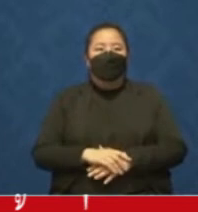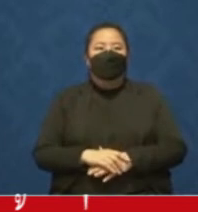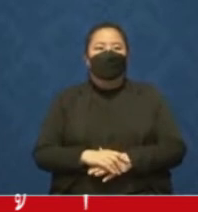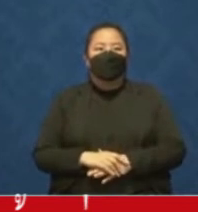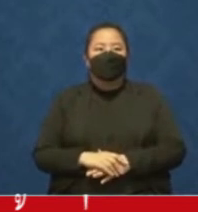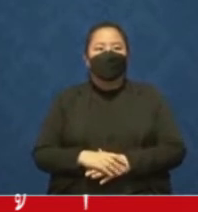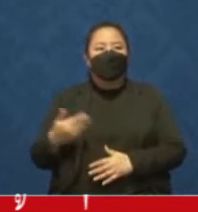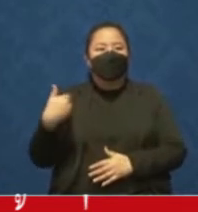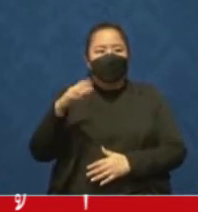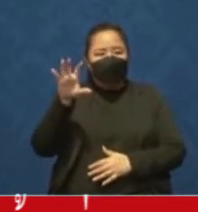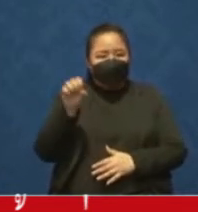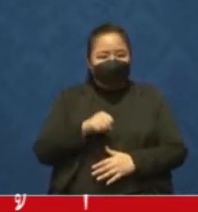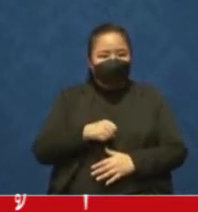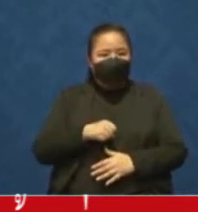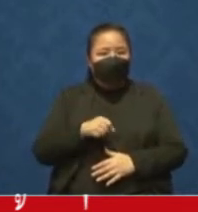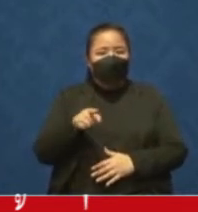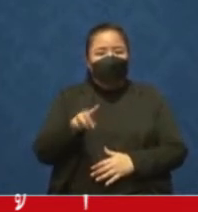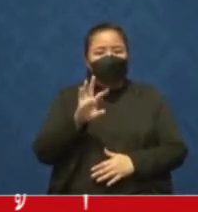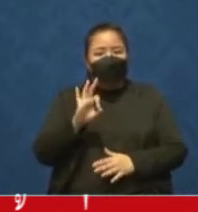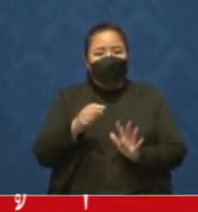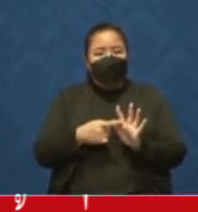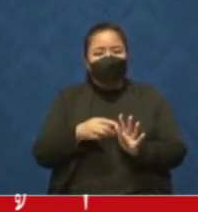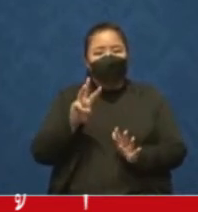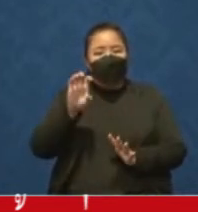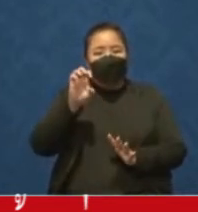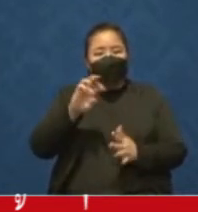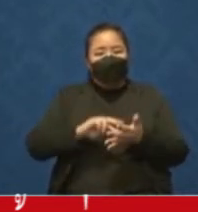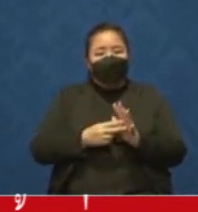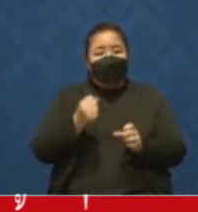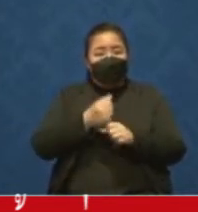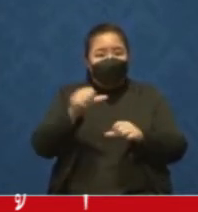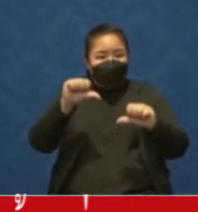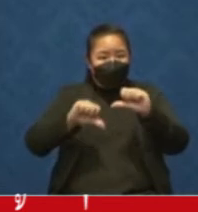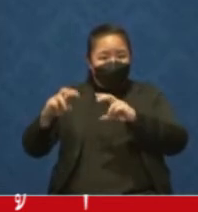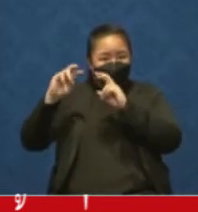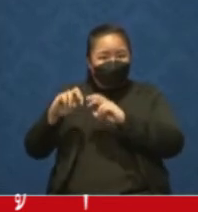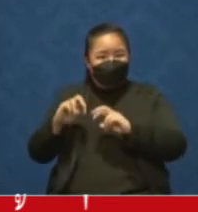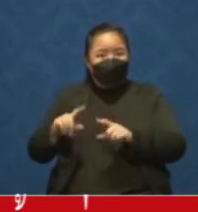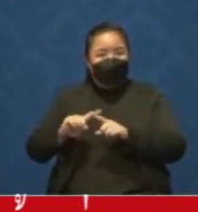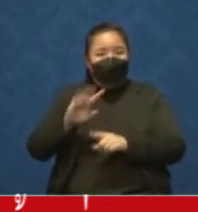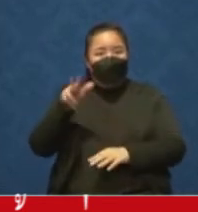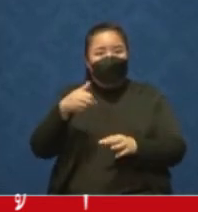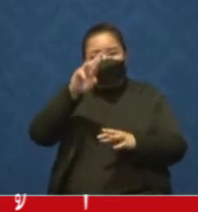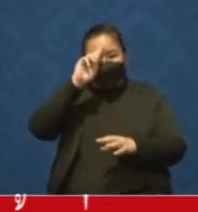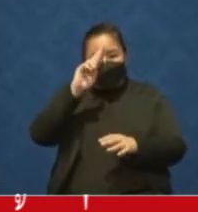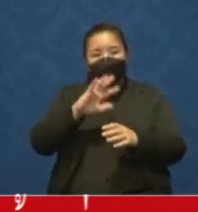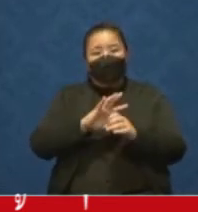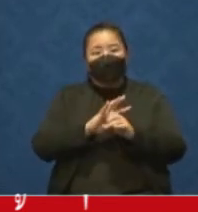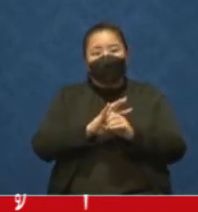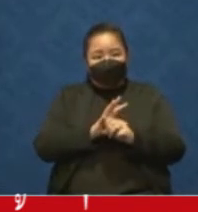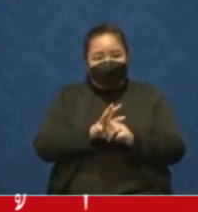ไม่ควรนำฟ้าวิพิราเวีรมาทำการทดลองวิจัยเกี่วกับโรคโวิดอีกต่ไป